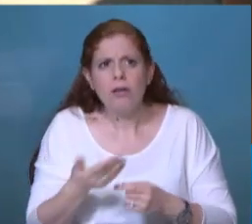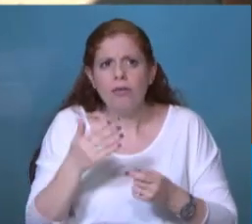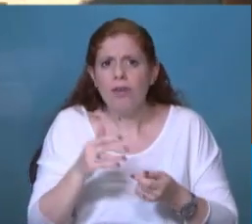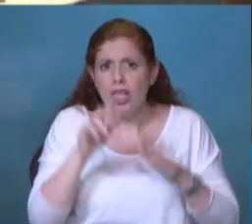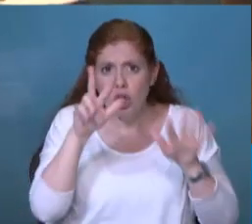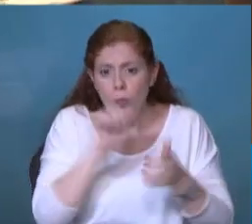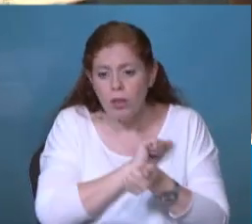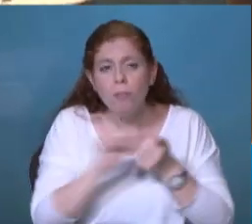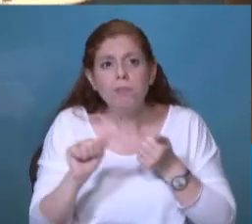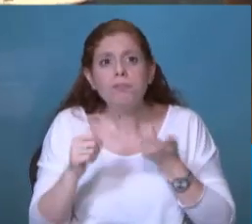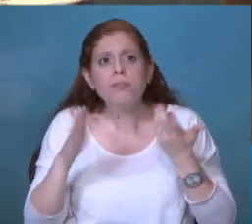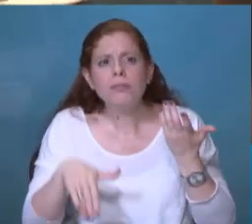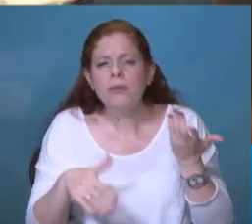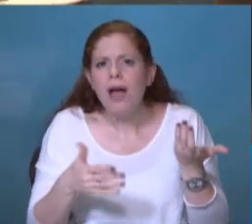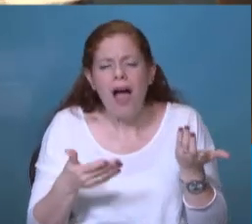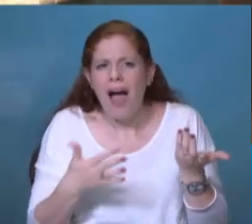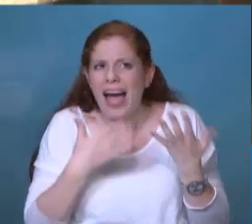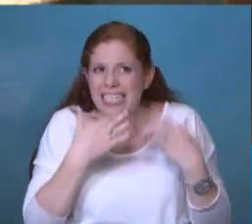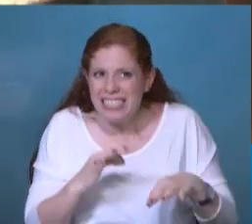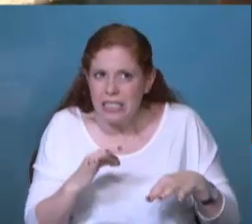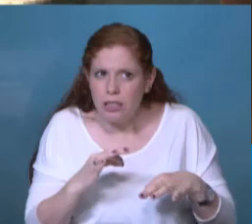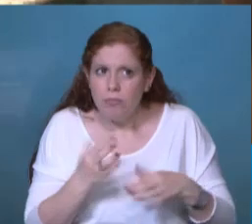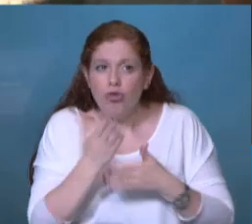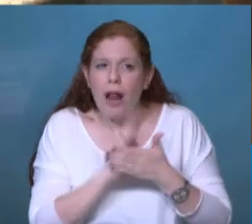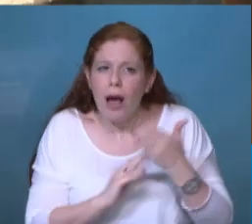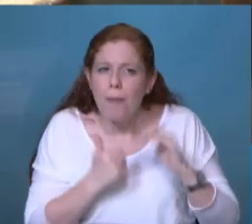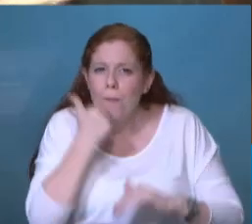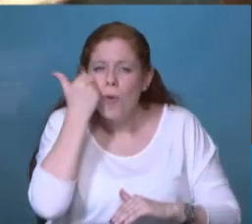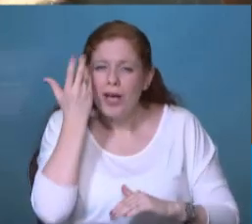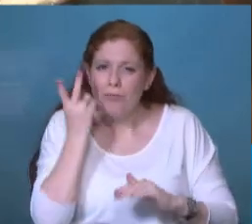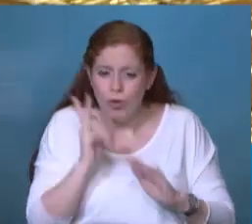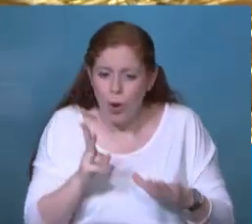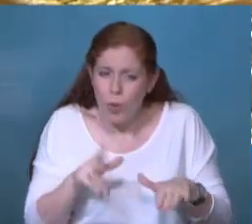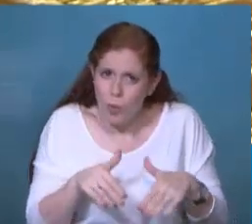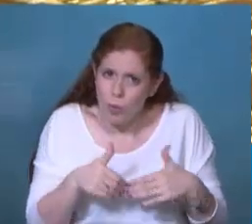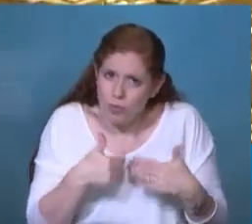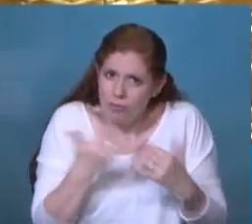השמונה הארציניים שחלקם הם בוגרים שיכלו לתת גוזלים.